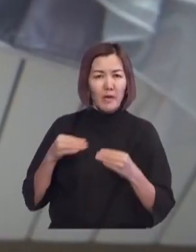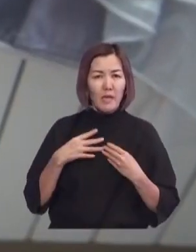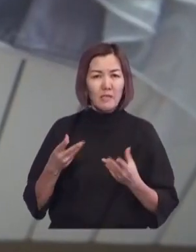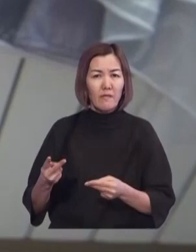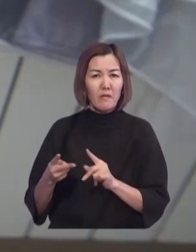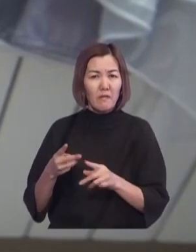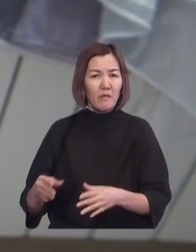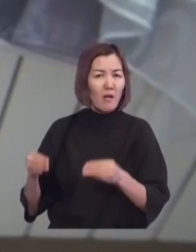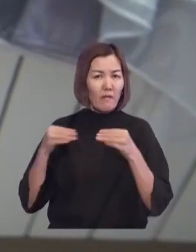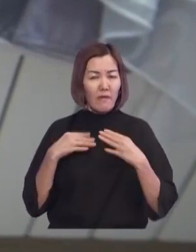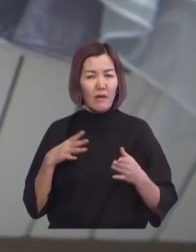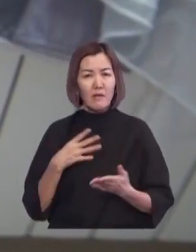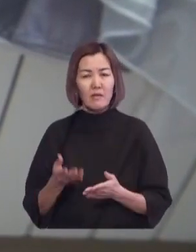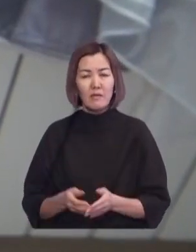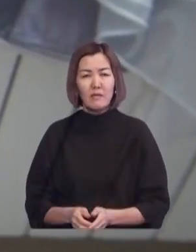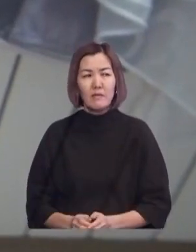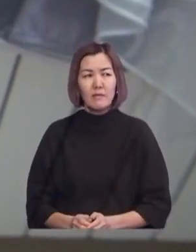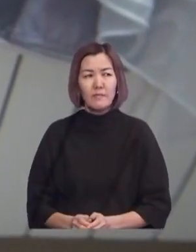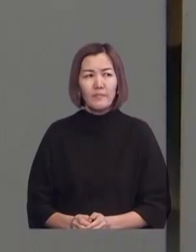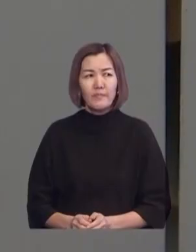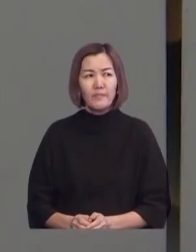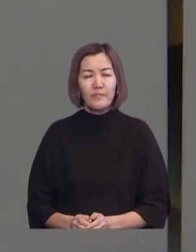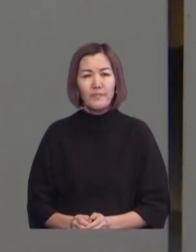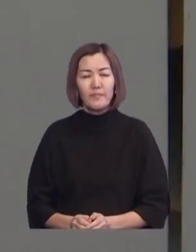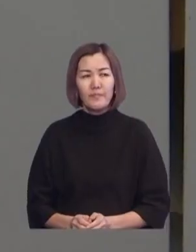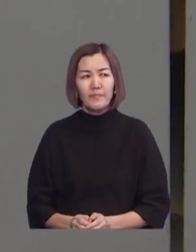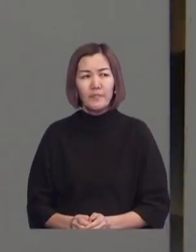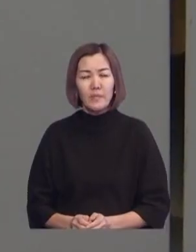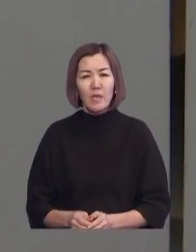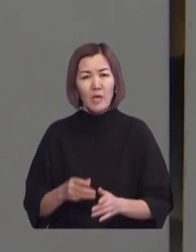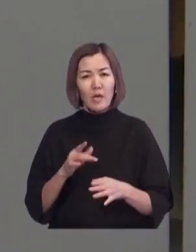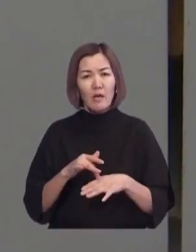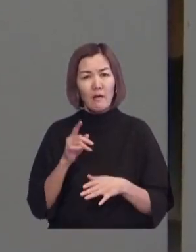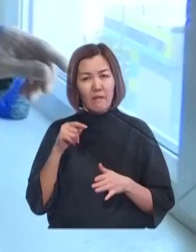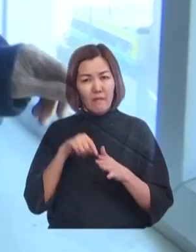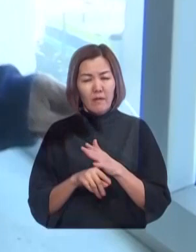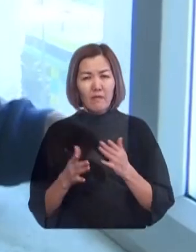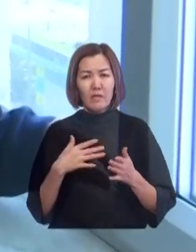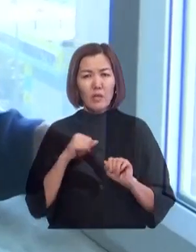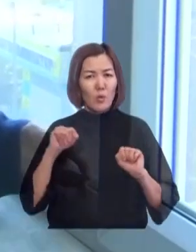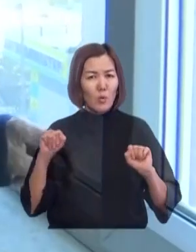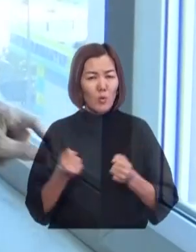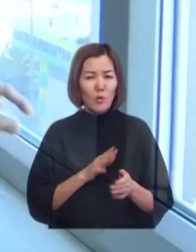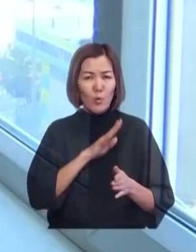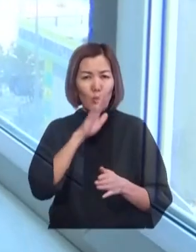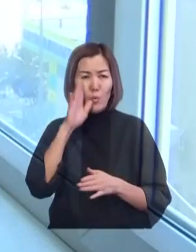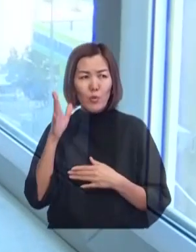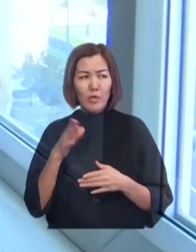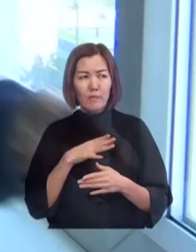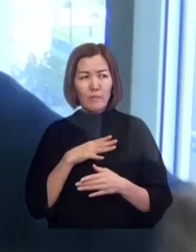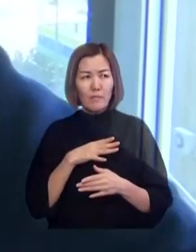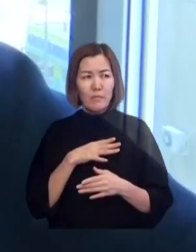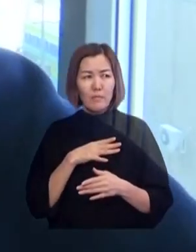меня носки лежали, это внучки. Они замерзли на батарее. Они холодные были. Утром вот так вот